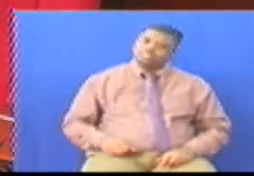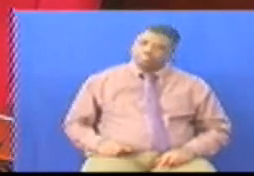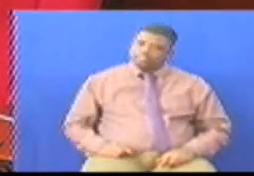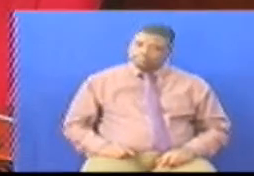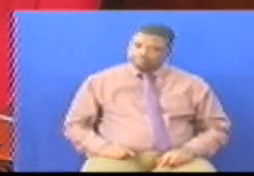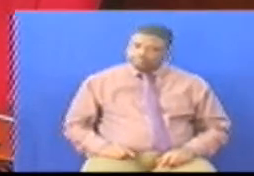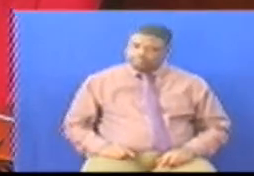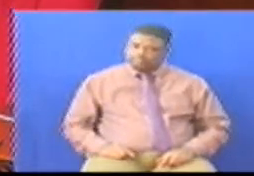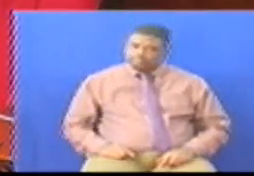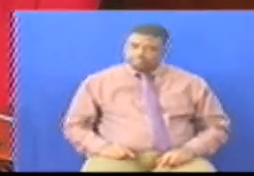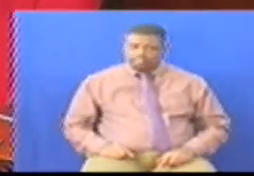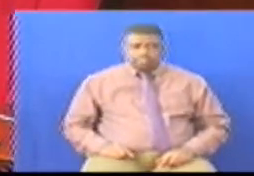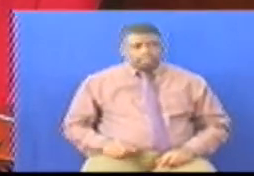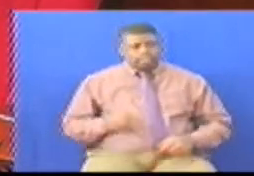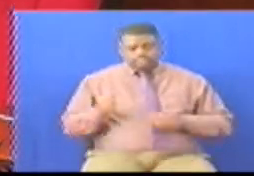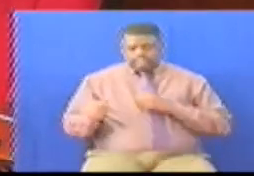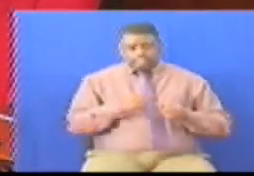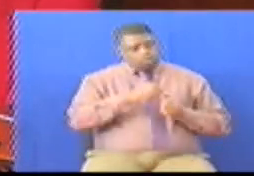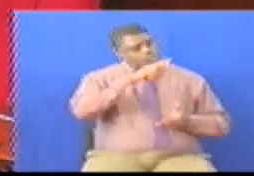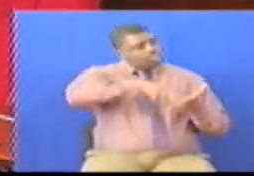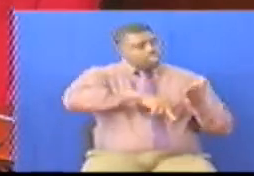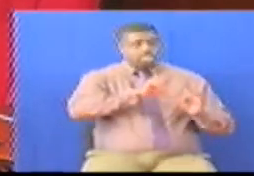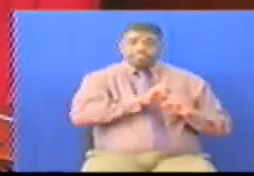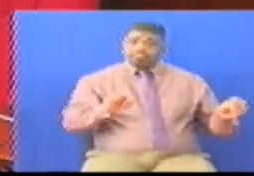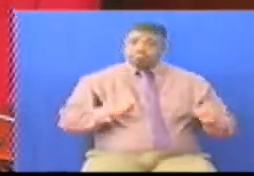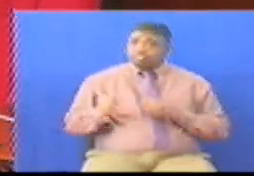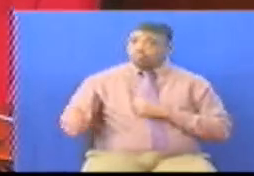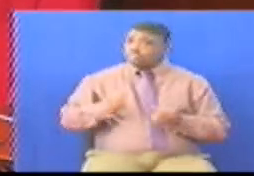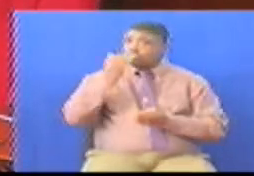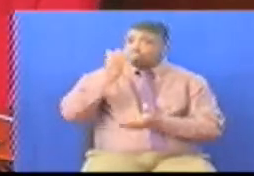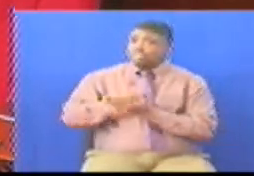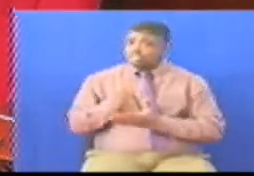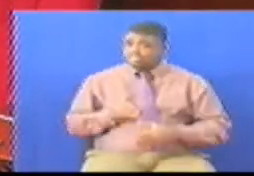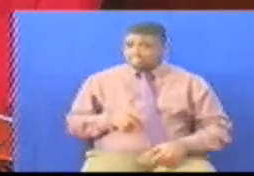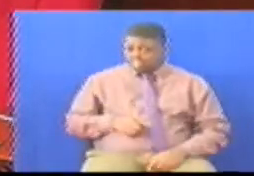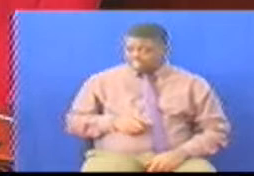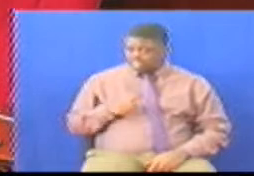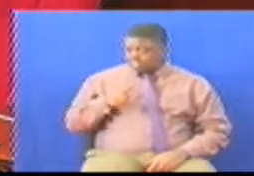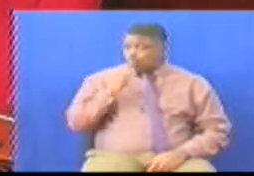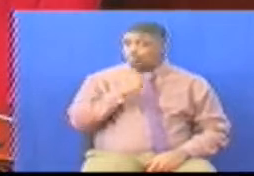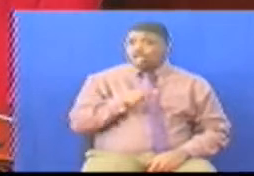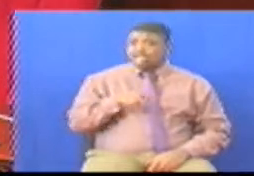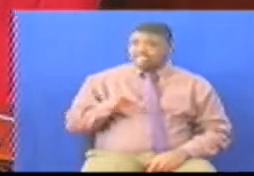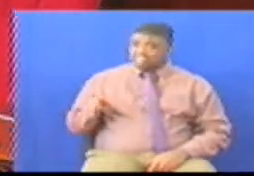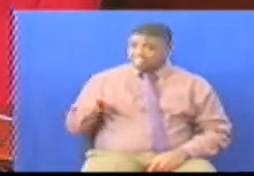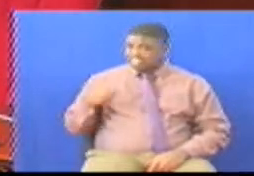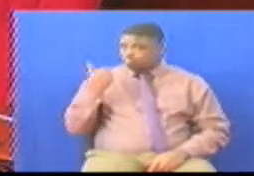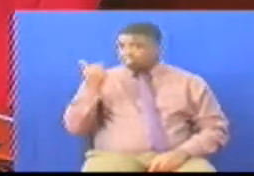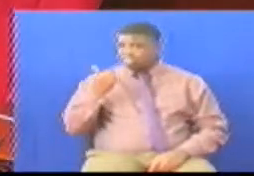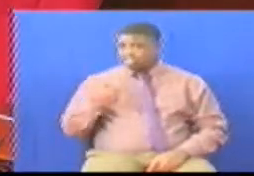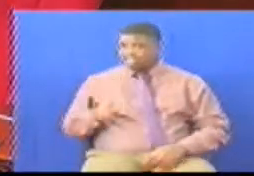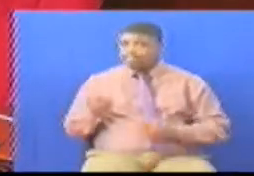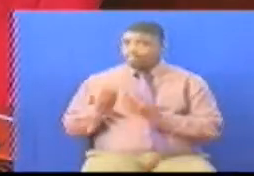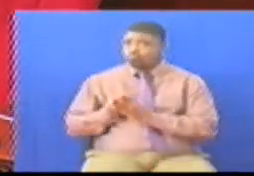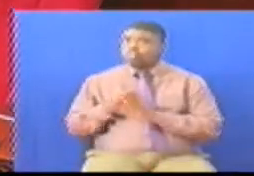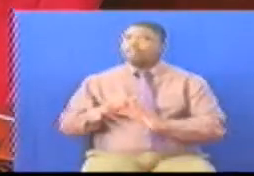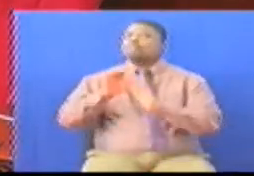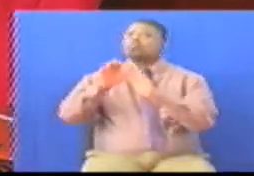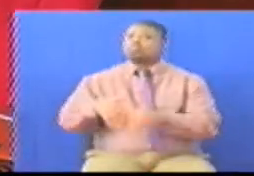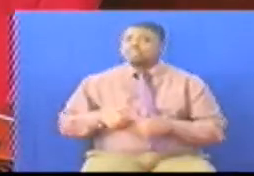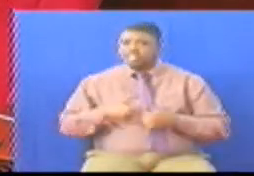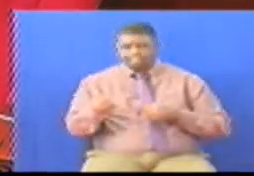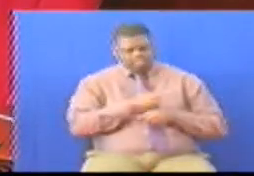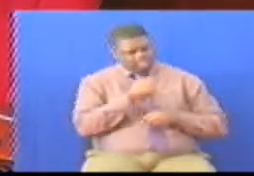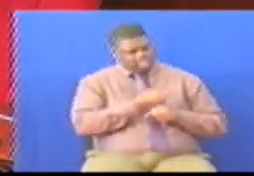yake hawajatendea haki CAG. Na hawaja, sio kwamba hawajamtendea CAG, ni kwamba hawajatendea haki bunge ambalo ndilo linafanya